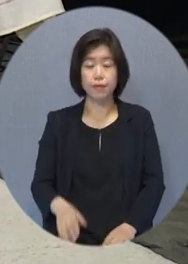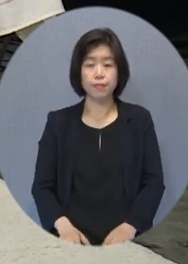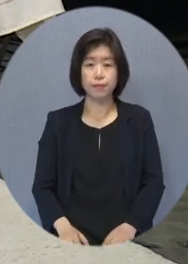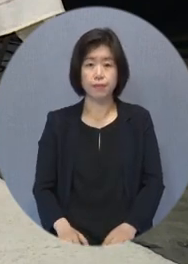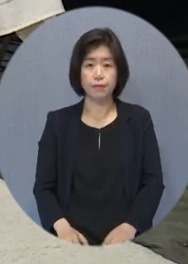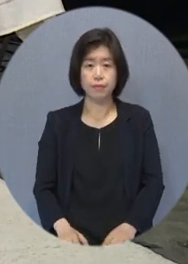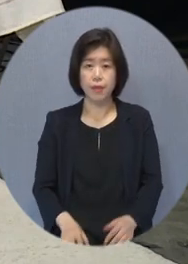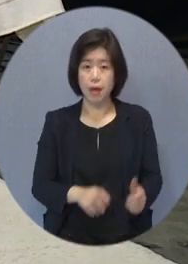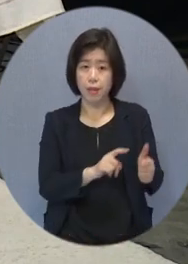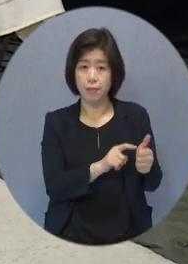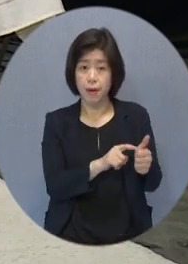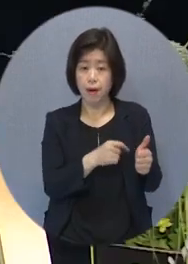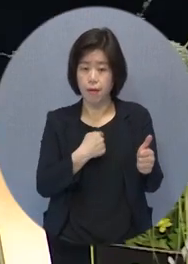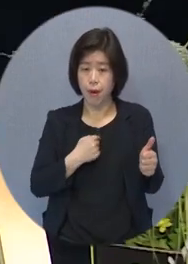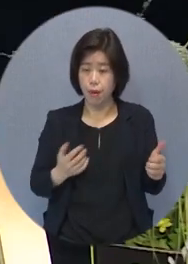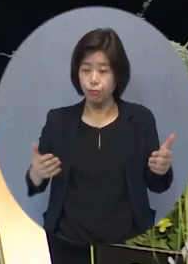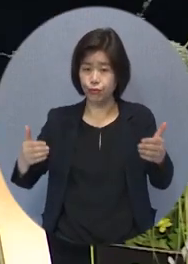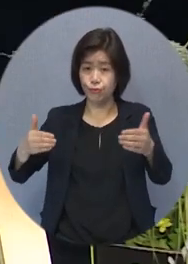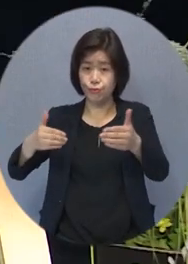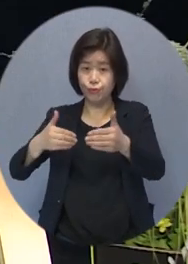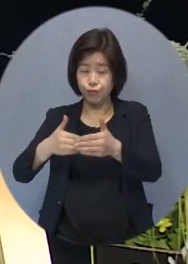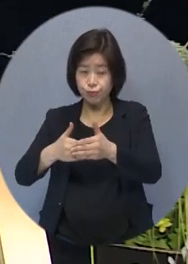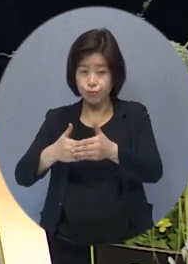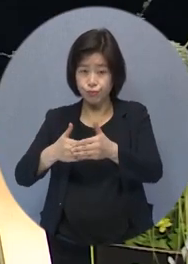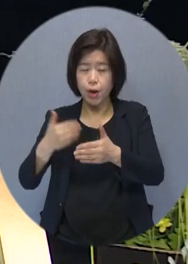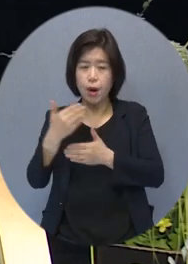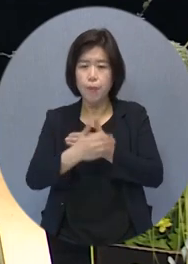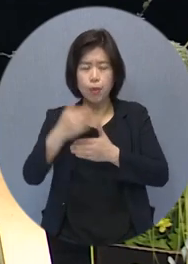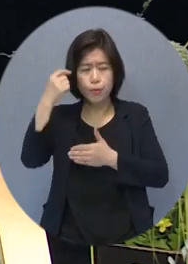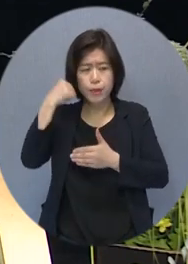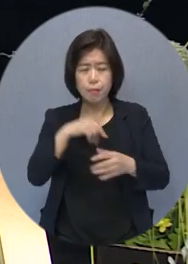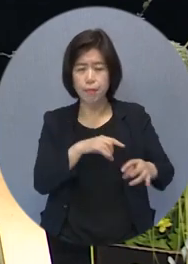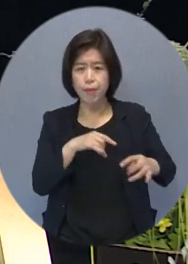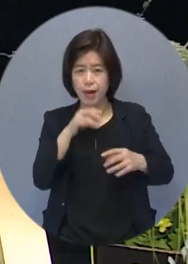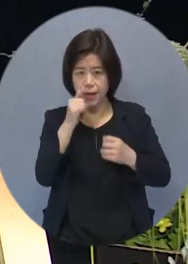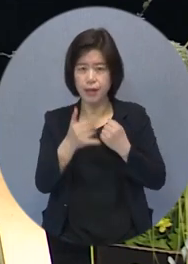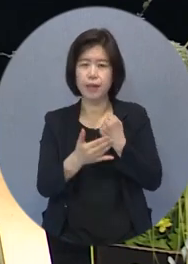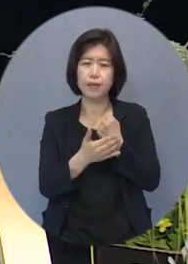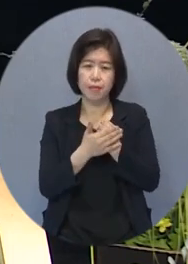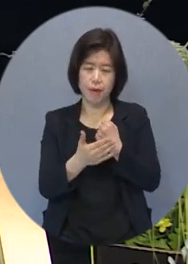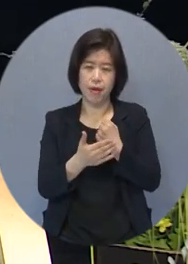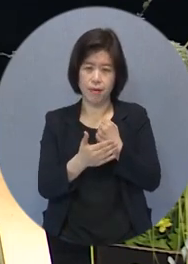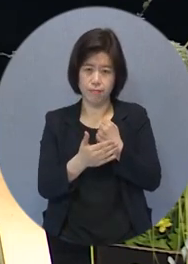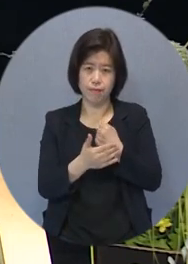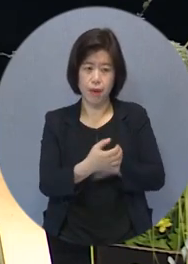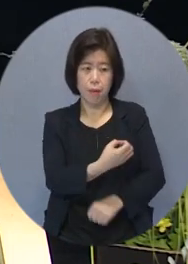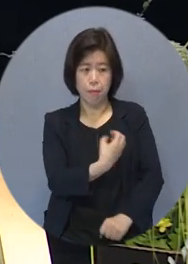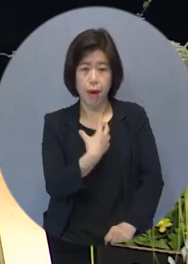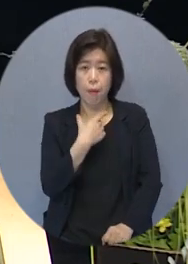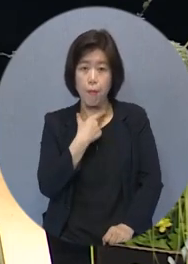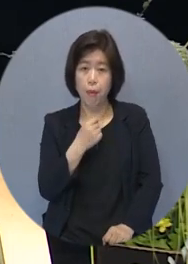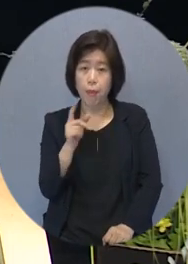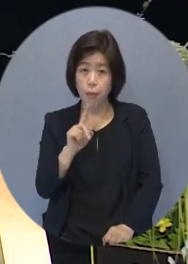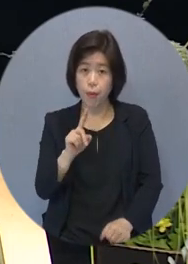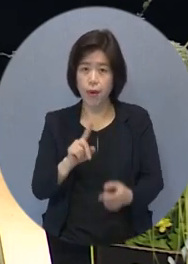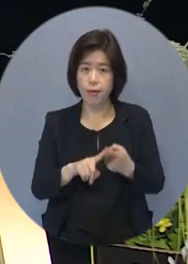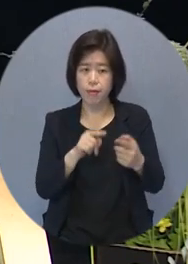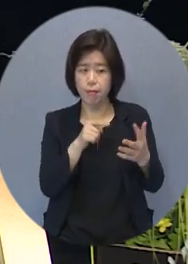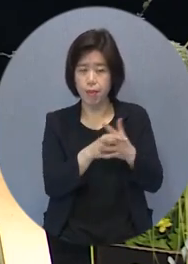미지근한 그의 체온을 명료하게 알아듣고 느낍니다.